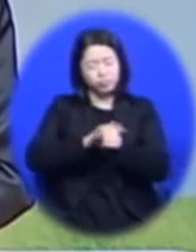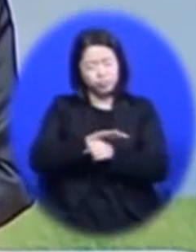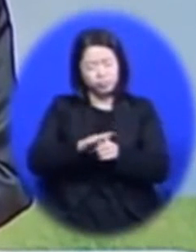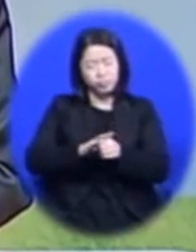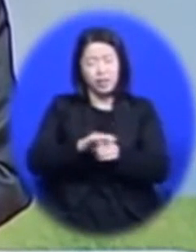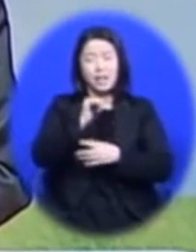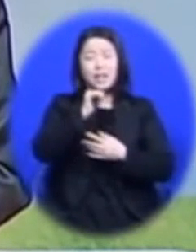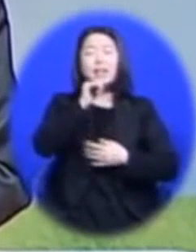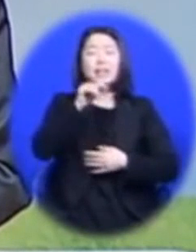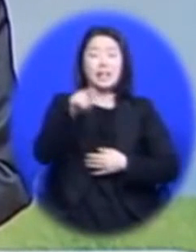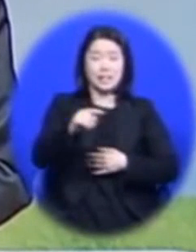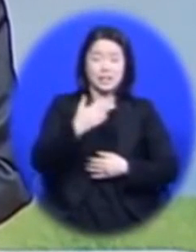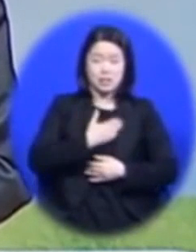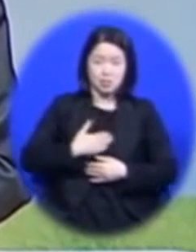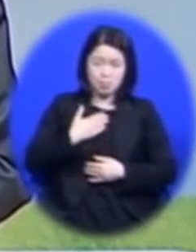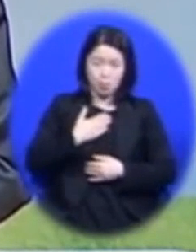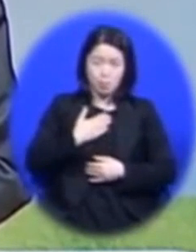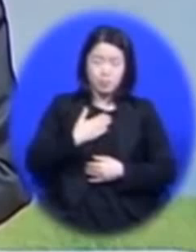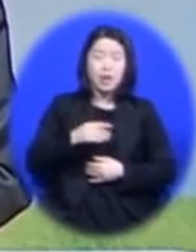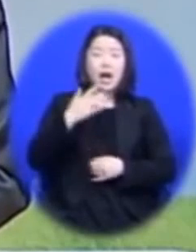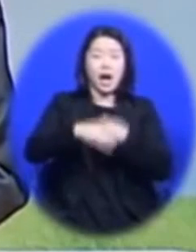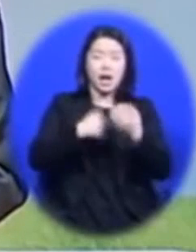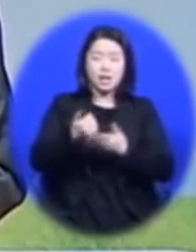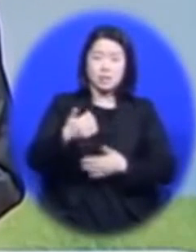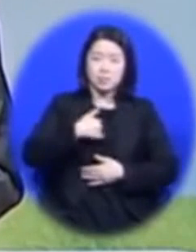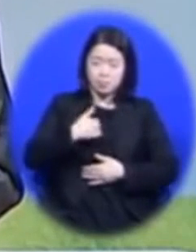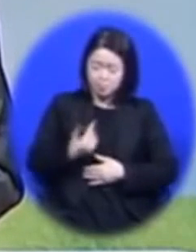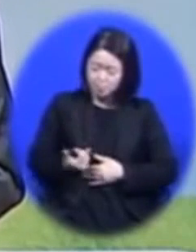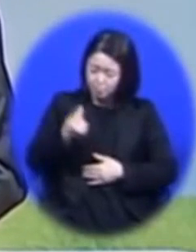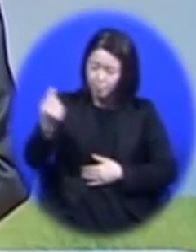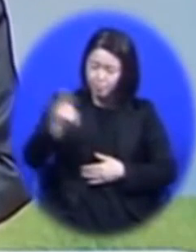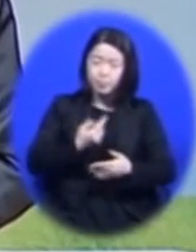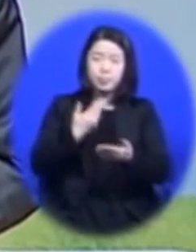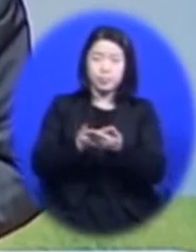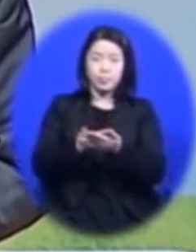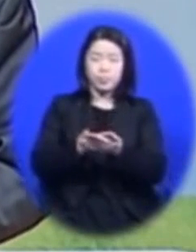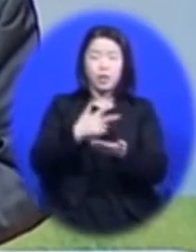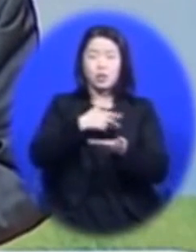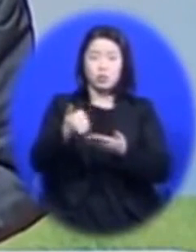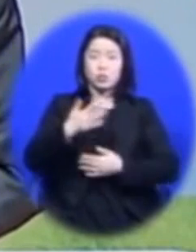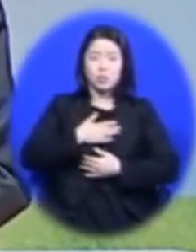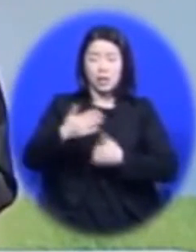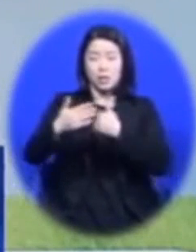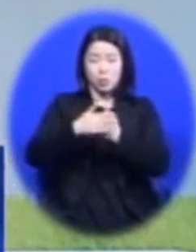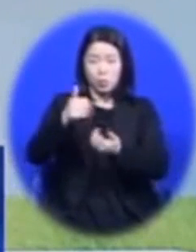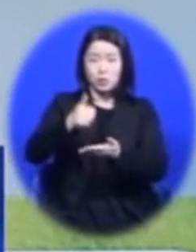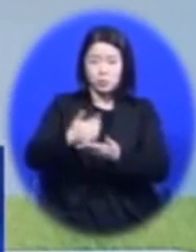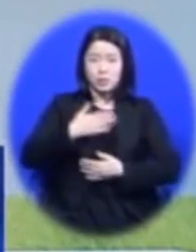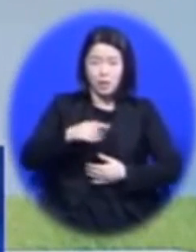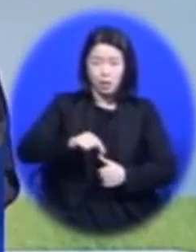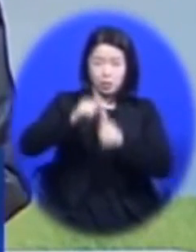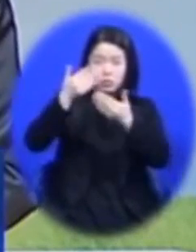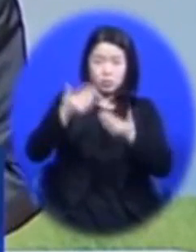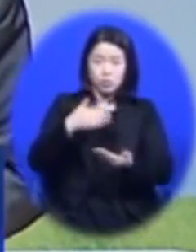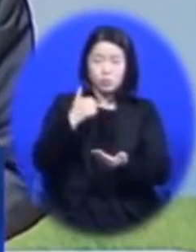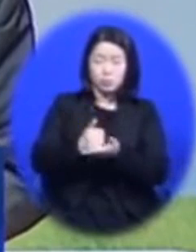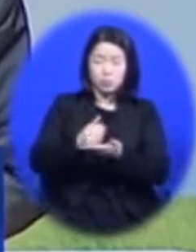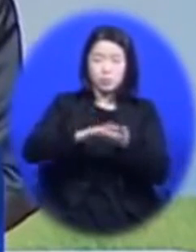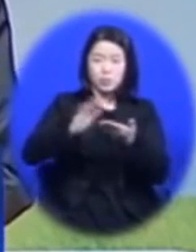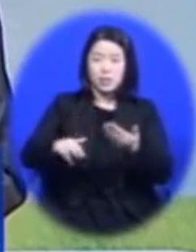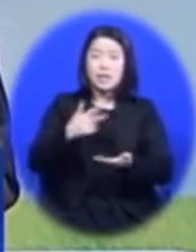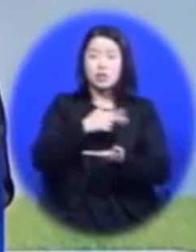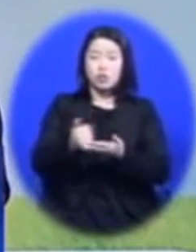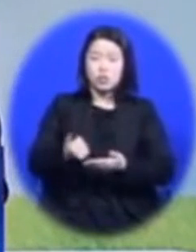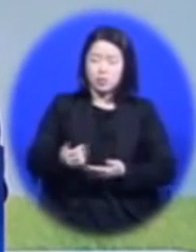불쌍하고 가난한 이 몸, 하나님 나에게로 빨리 와주십시오. 주님은 나를 도우시는 분, 나를 건져주시는 분이십니다.